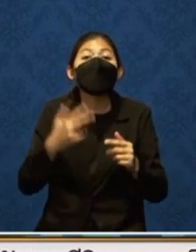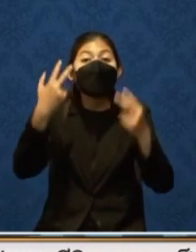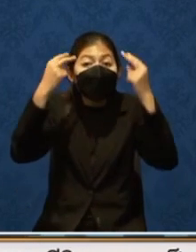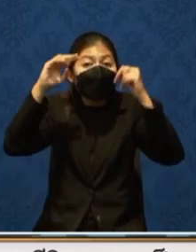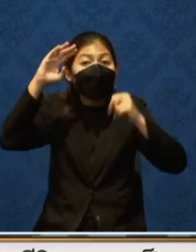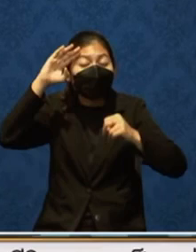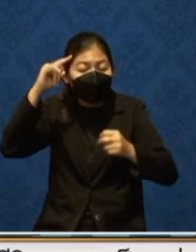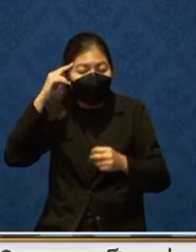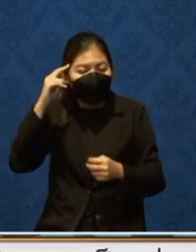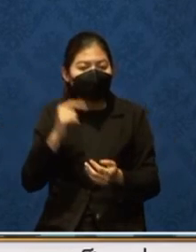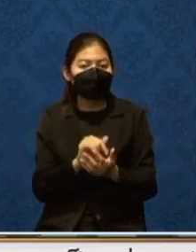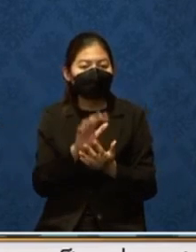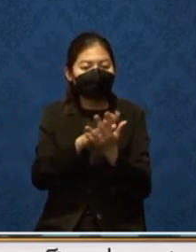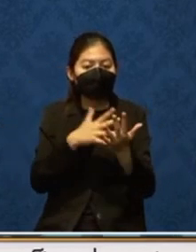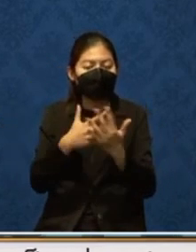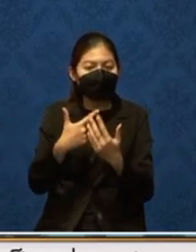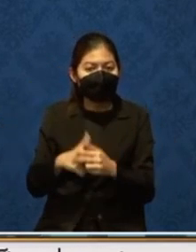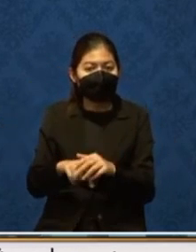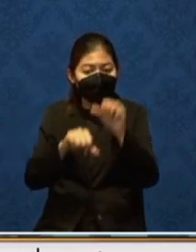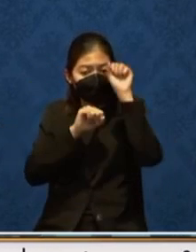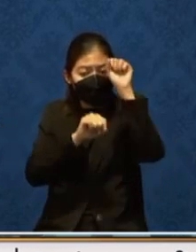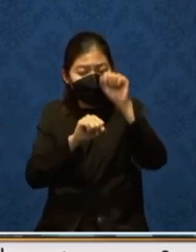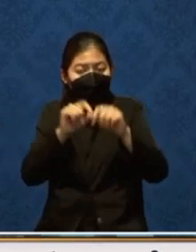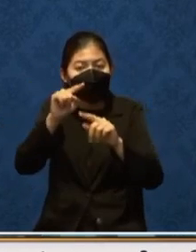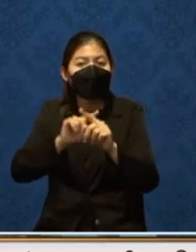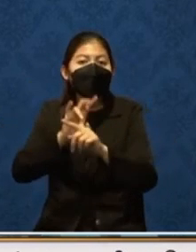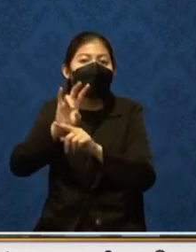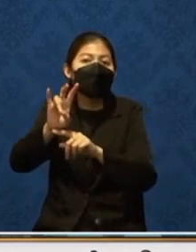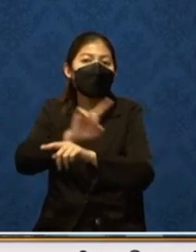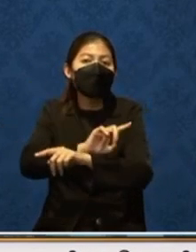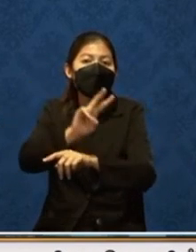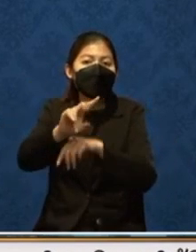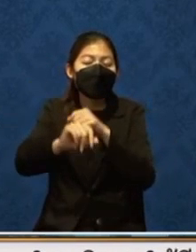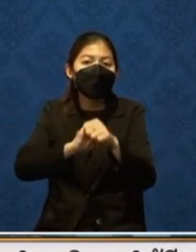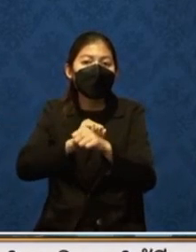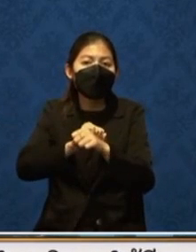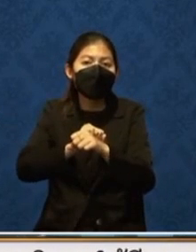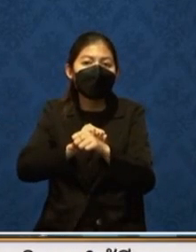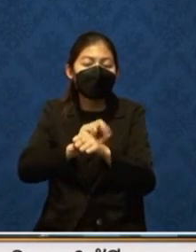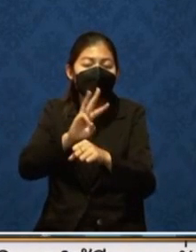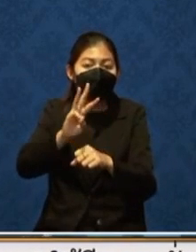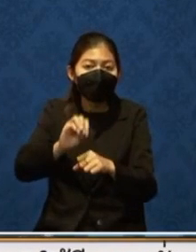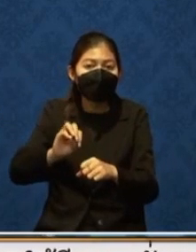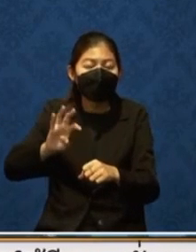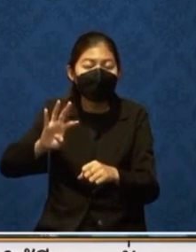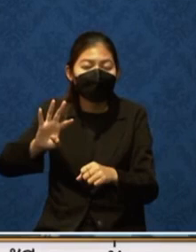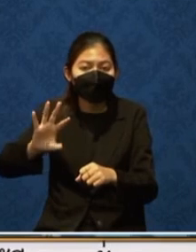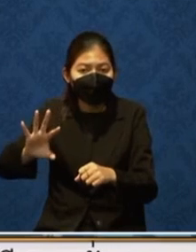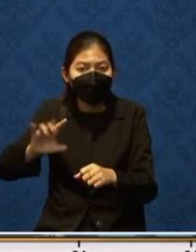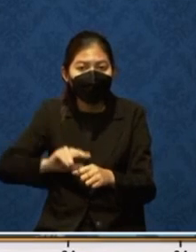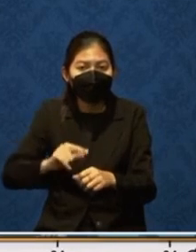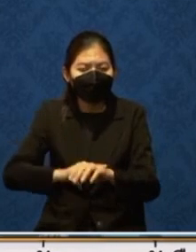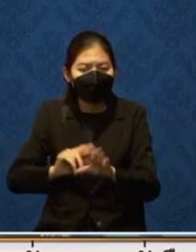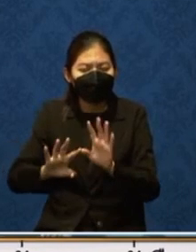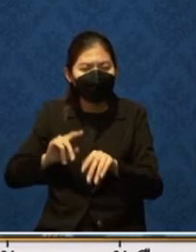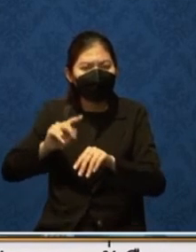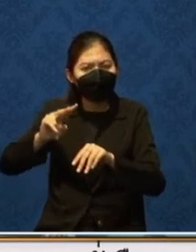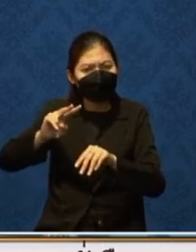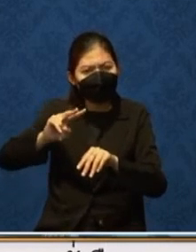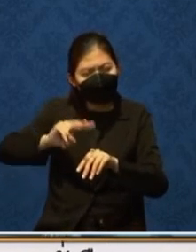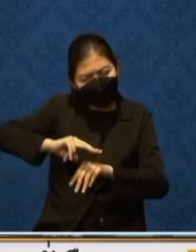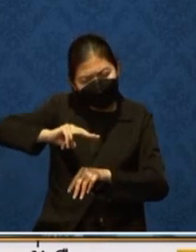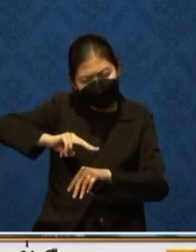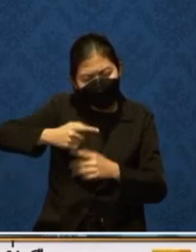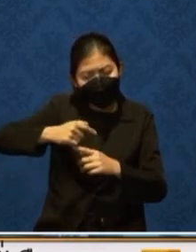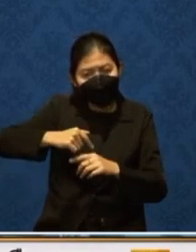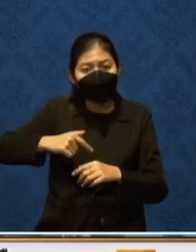ประกาศกรังศพาครั้งแรก วัที่ 2 กรกดา 63 เวลาประมาณ 4 โมงเย็ครับทผดประกา